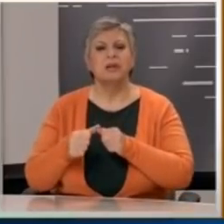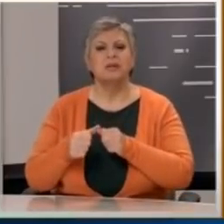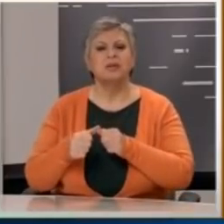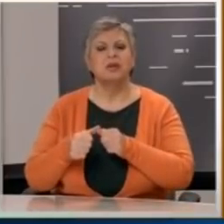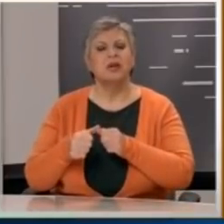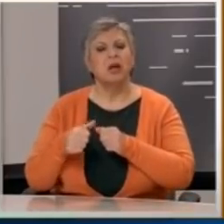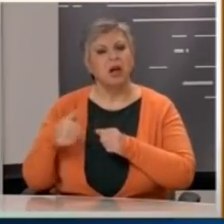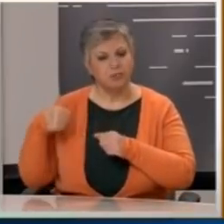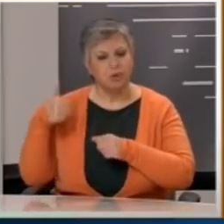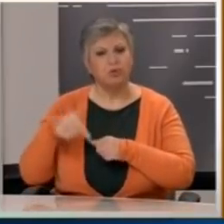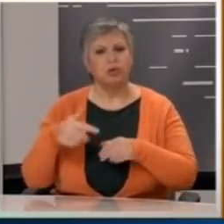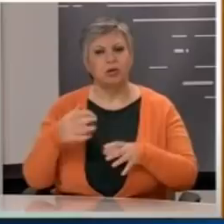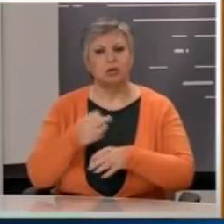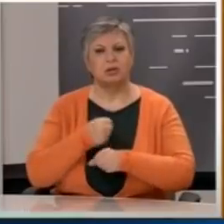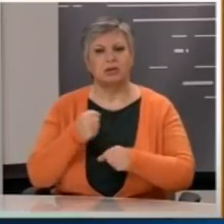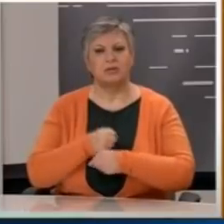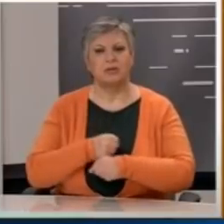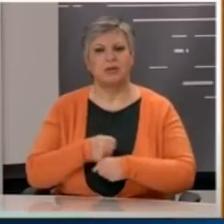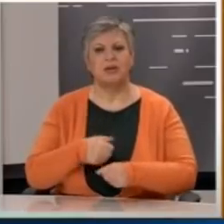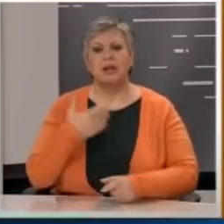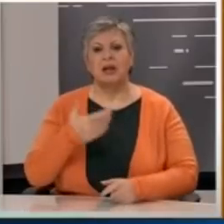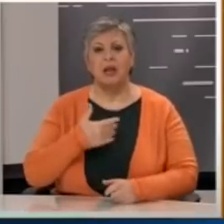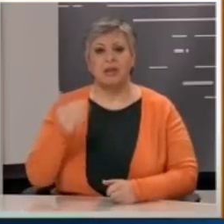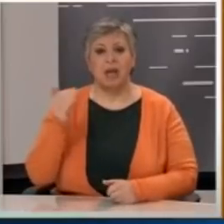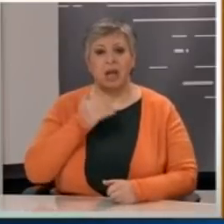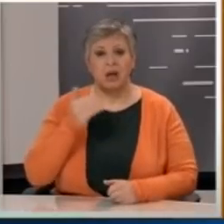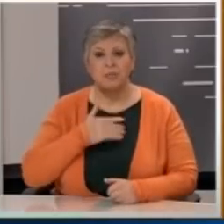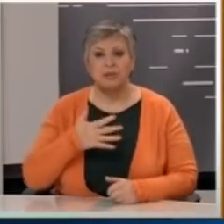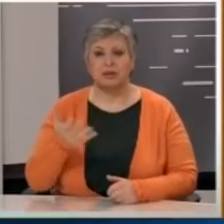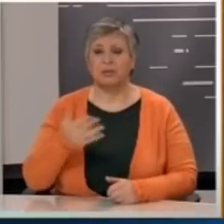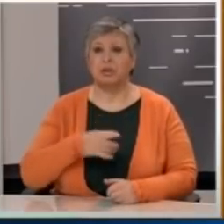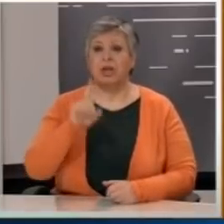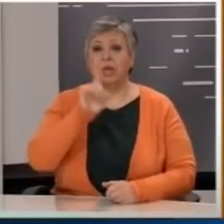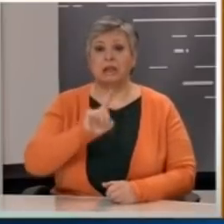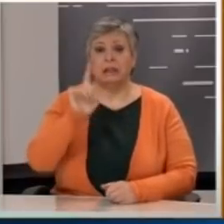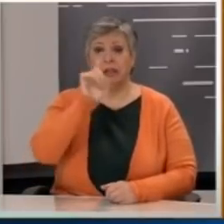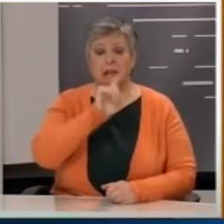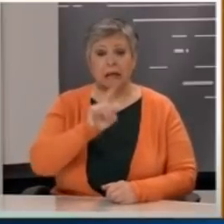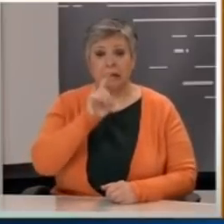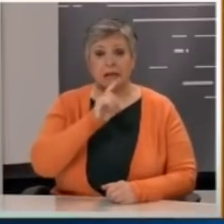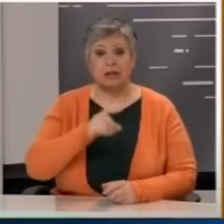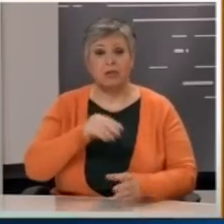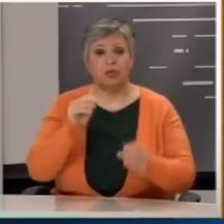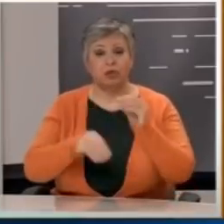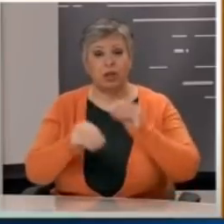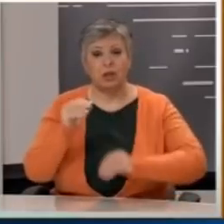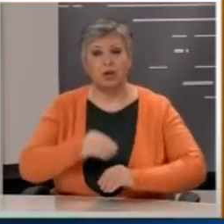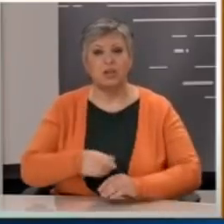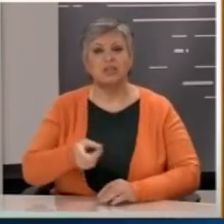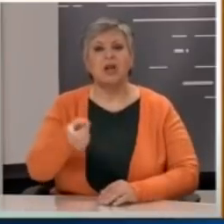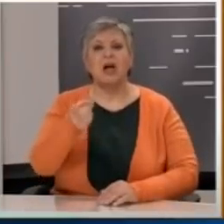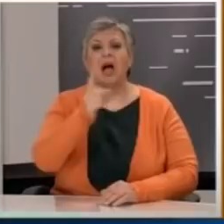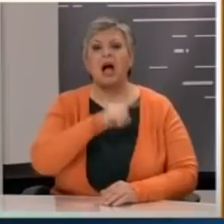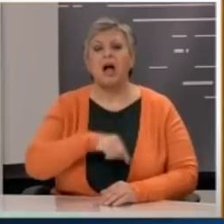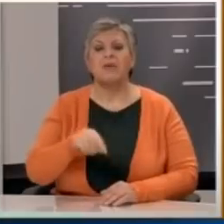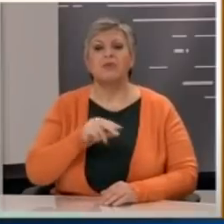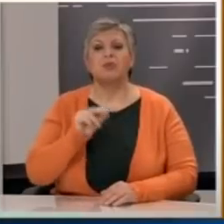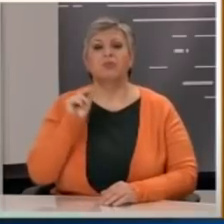Η δική μας σπουδή, την Κυριακή εκλογές, τη Δευτέρα το πρωί, κυβέρνηση να ορκίζεται, τι